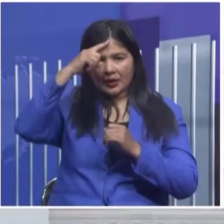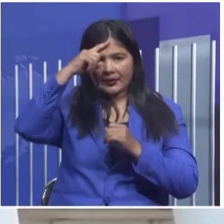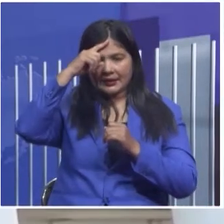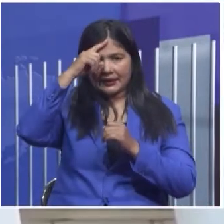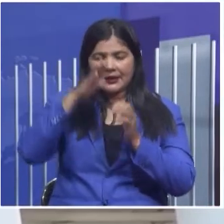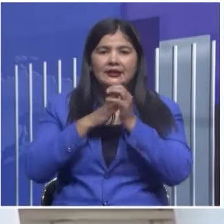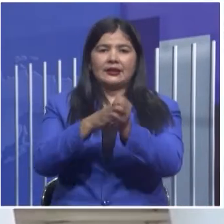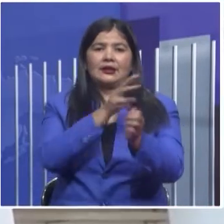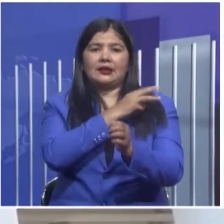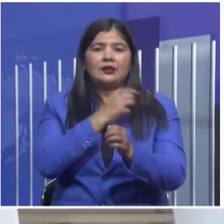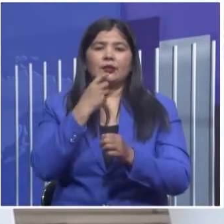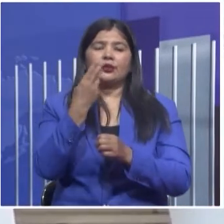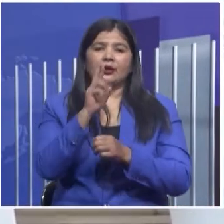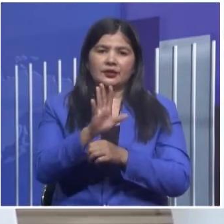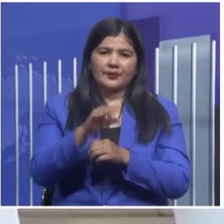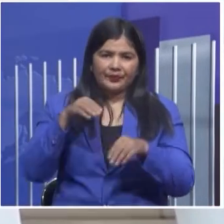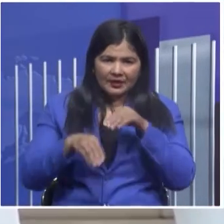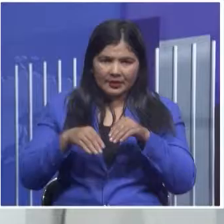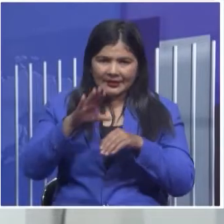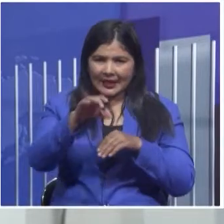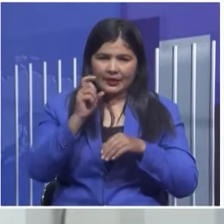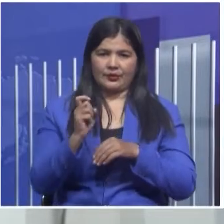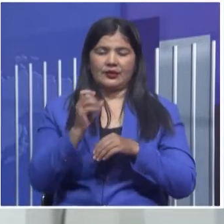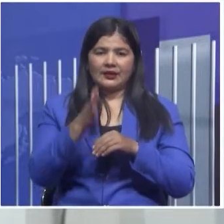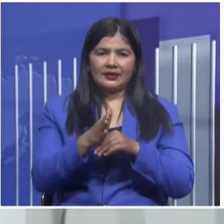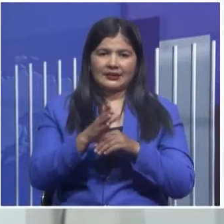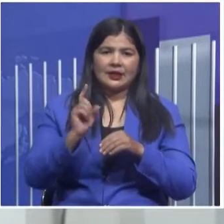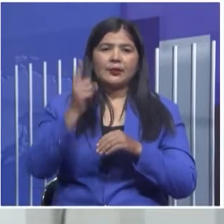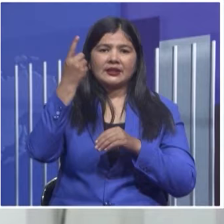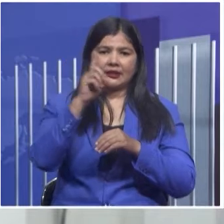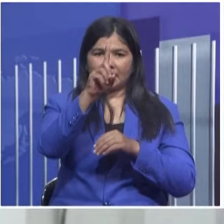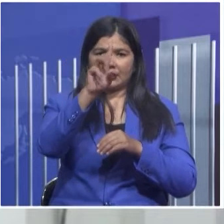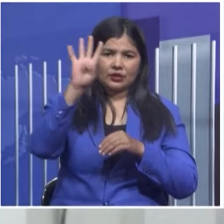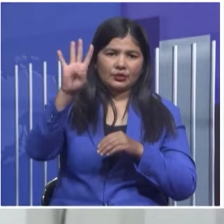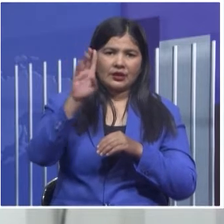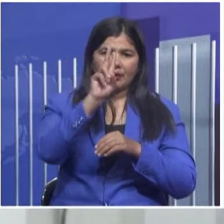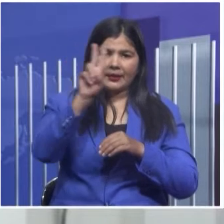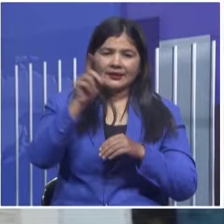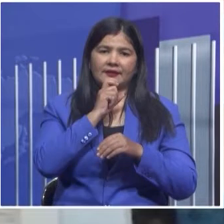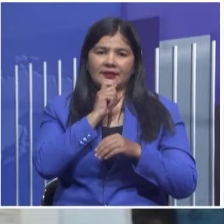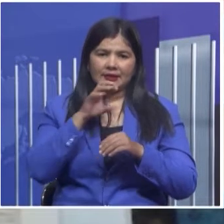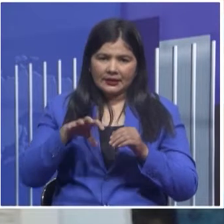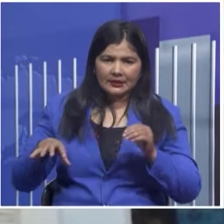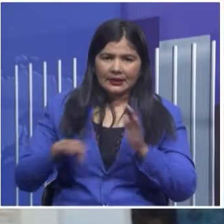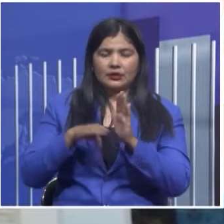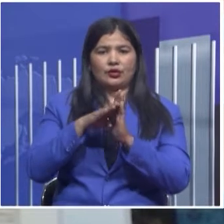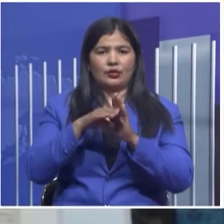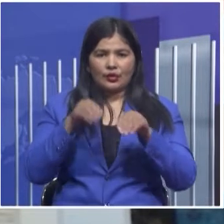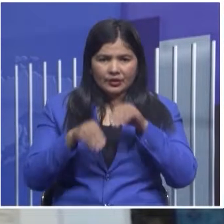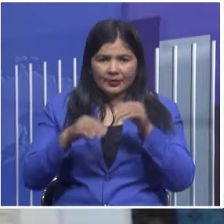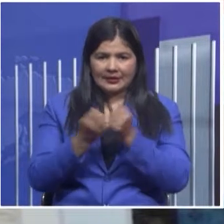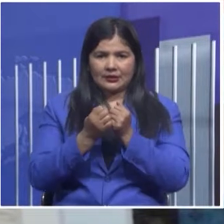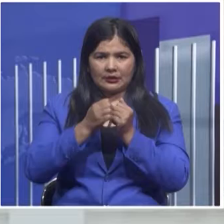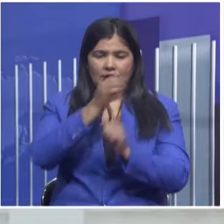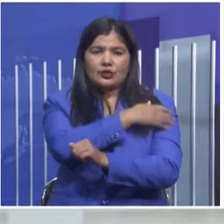गुरुङले बताउनुभयो। निर्वाचन आयोगले आगामी वैशाख 14 र 22 गते स्थानीय तहको निर्वाचन गर्नुपर्ने सुझाव